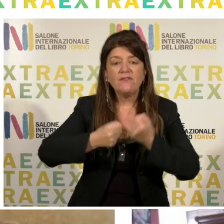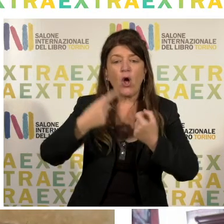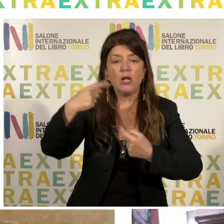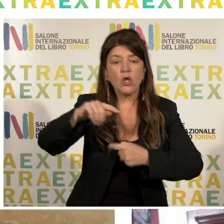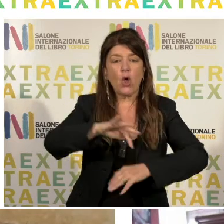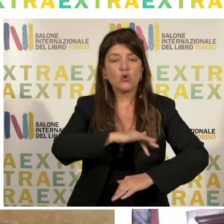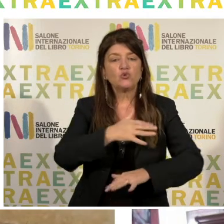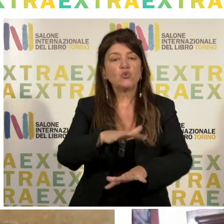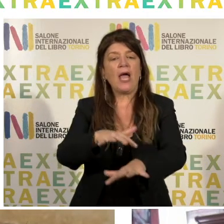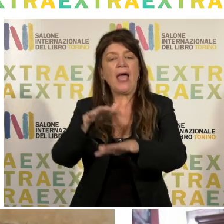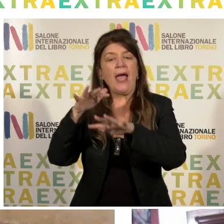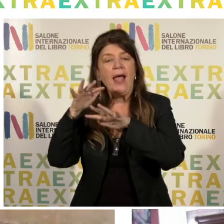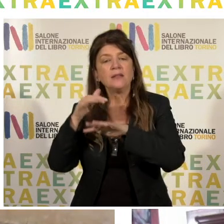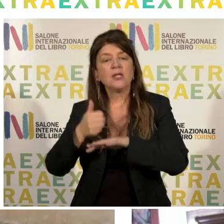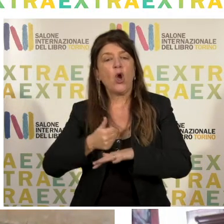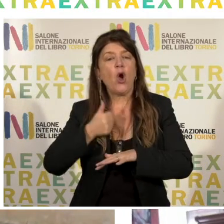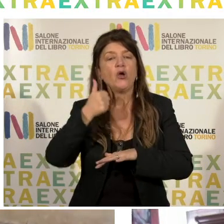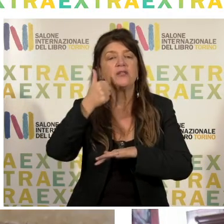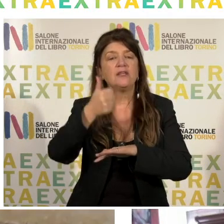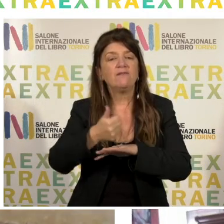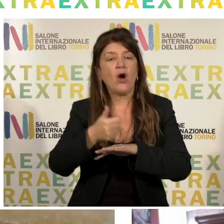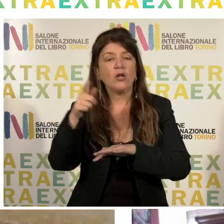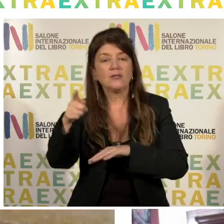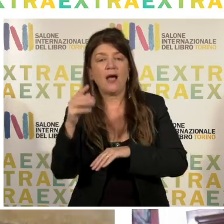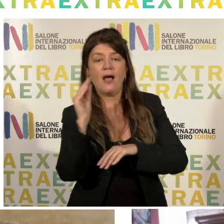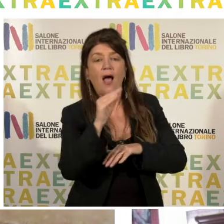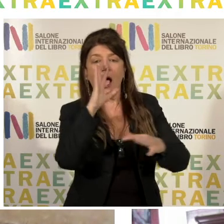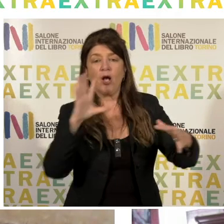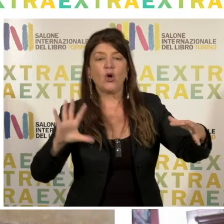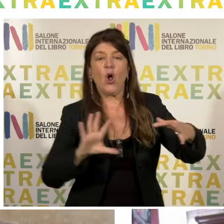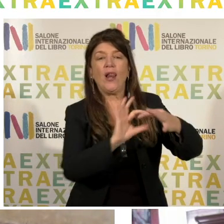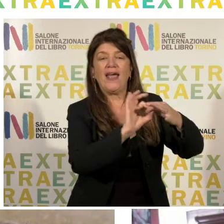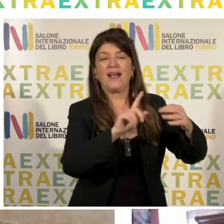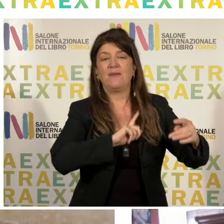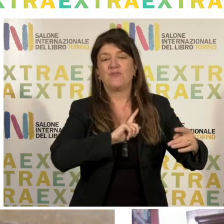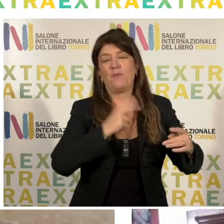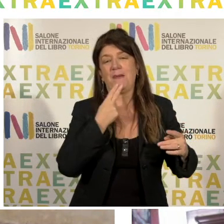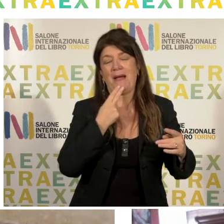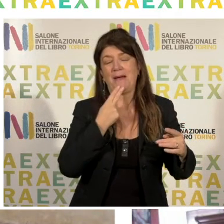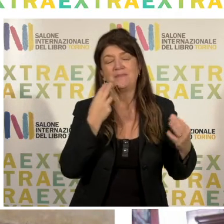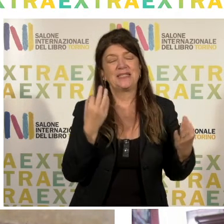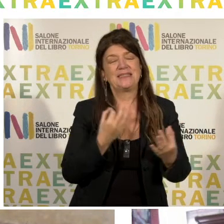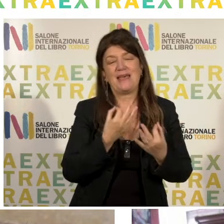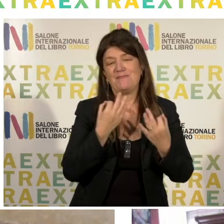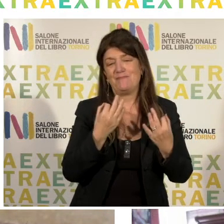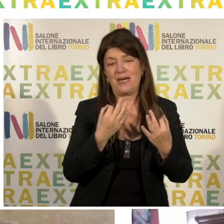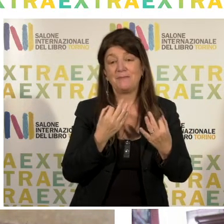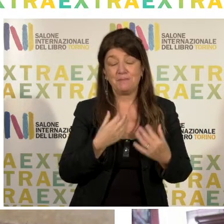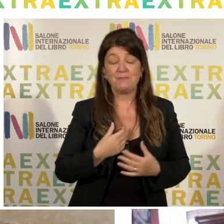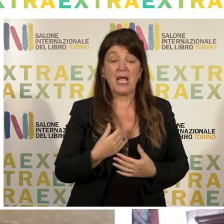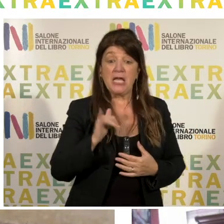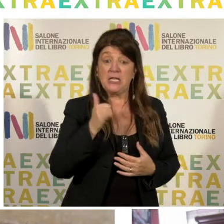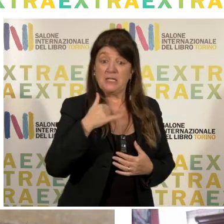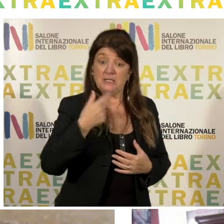rivolta si fa appello a papà, si ricorda papà. Io credo che l'elemento fondamentale che